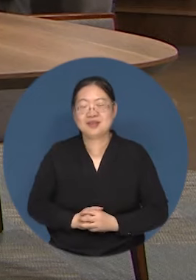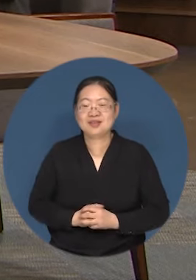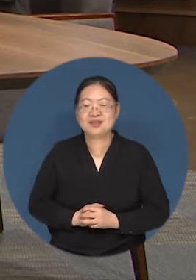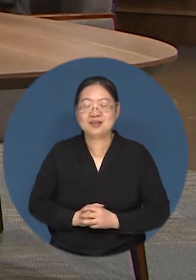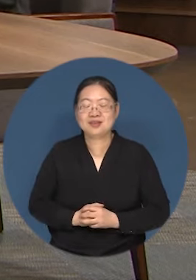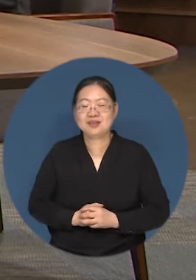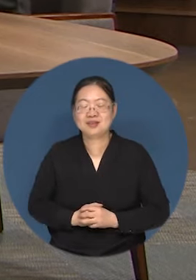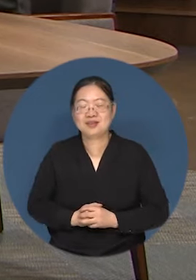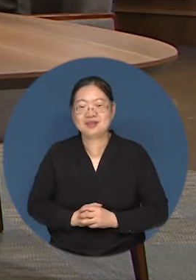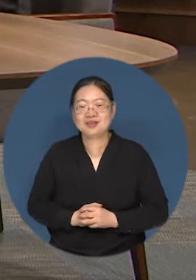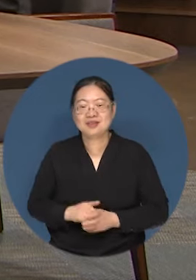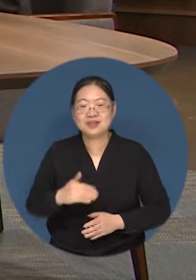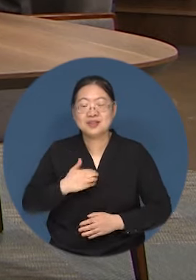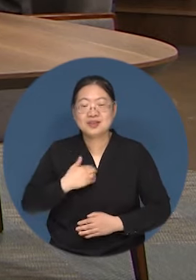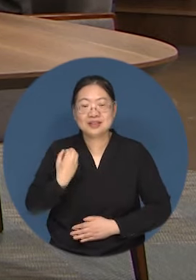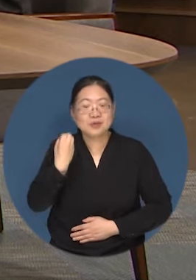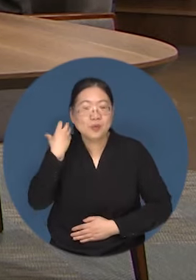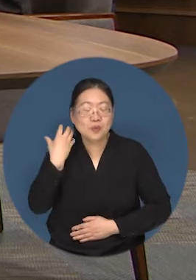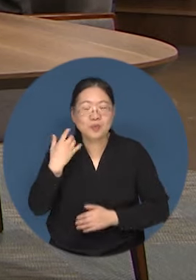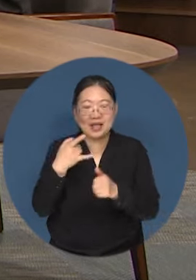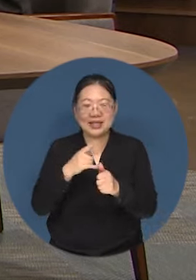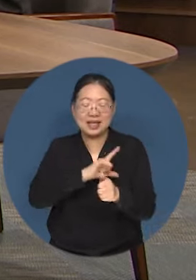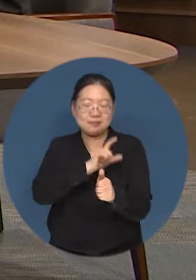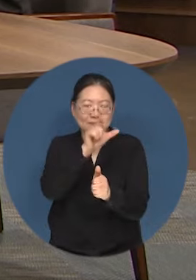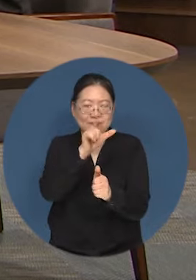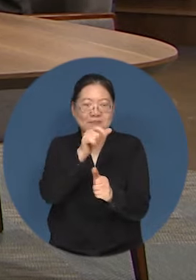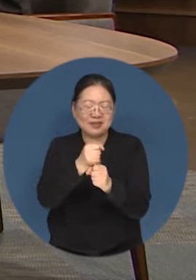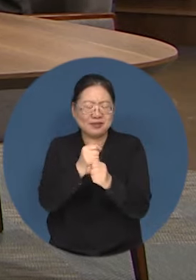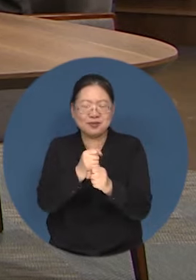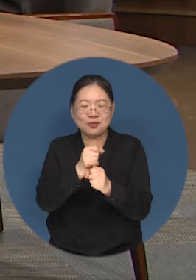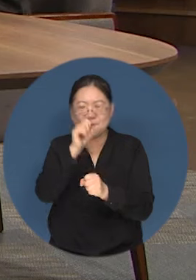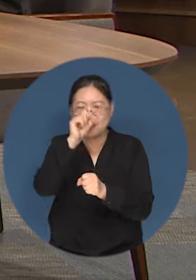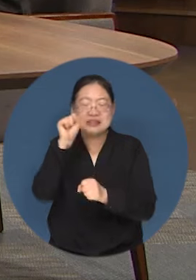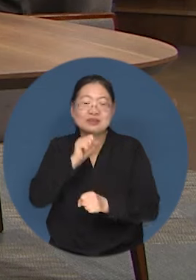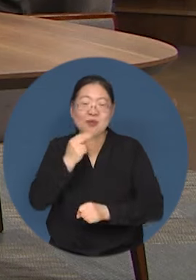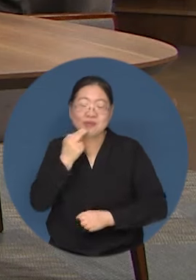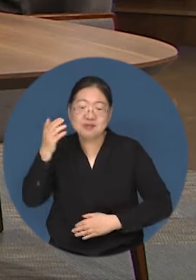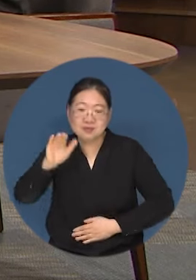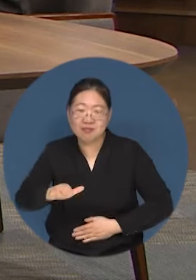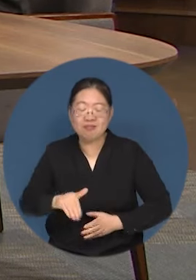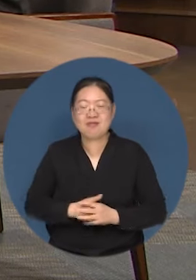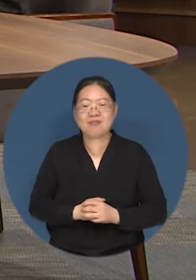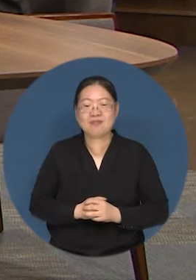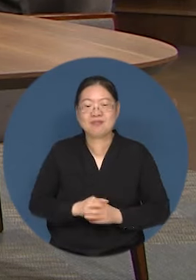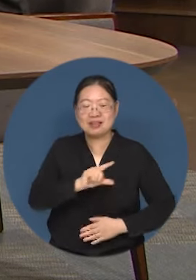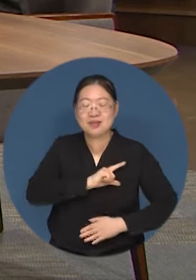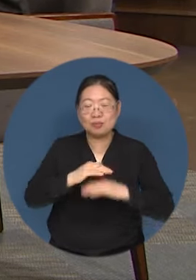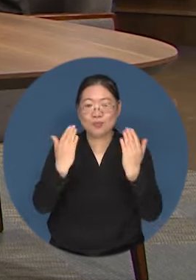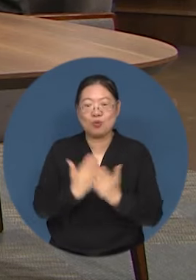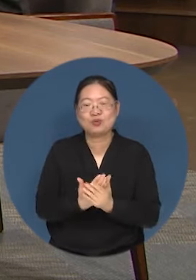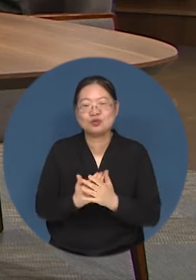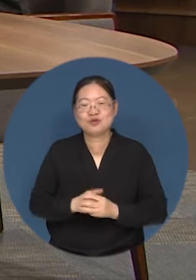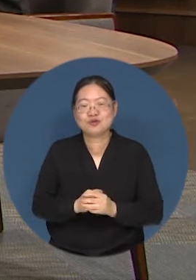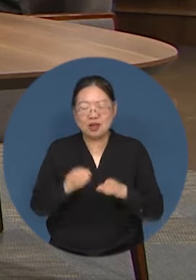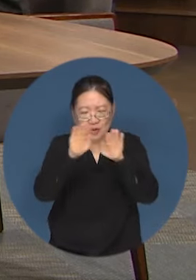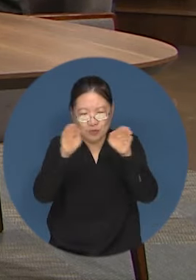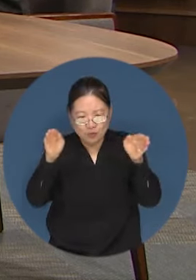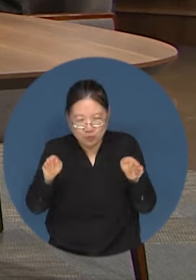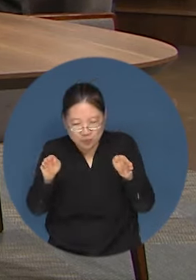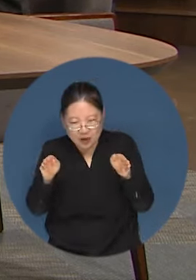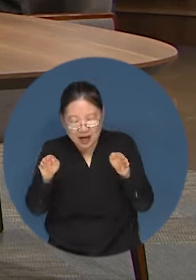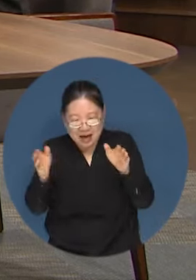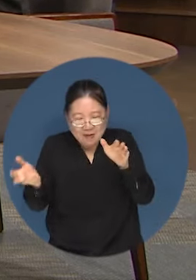그런 이름, 돌고래에게 이름을 부여하는 걸 그렇게 좋아하진 않는데 그 이름 전부 다 그 수족관에서 붙인